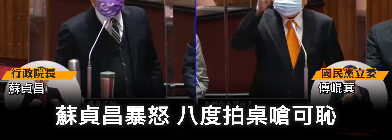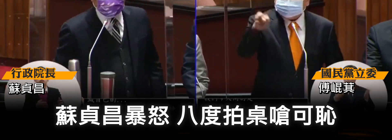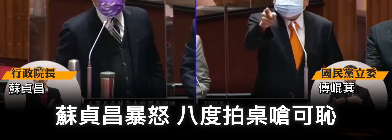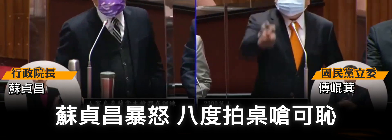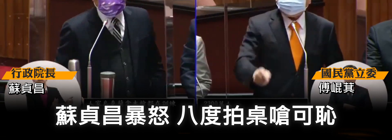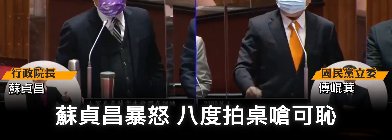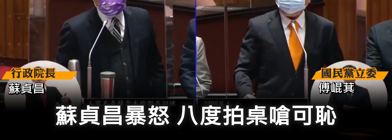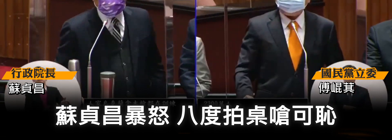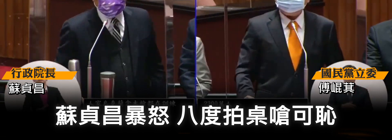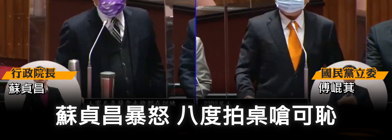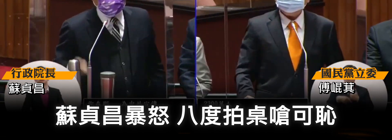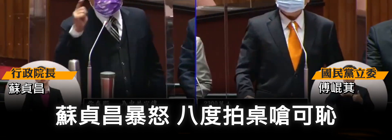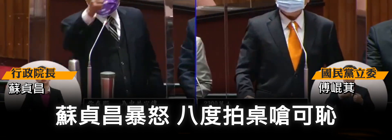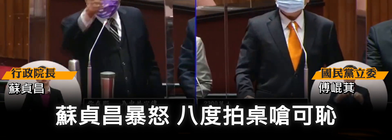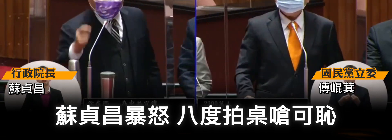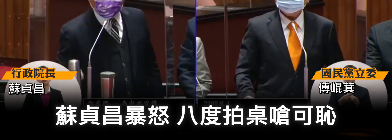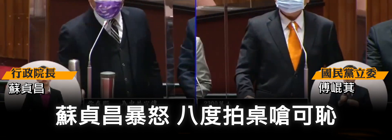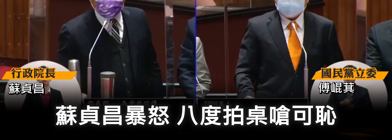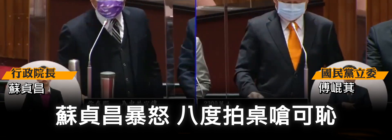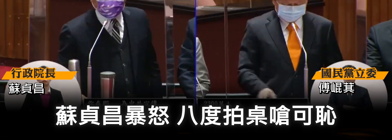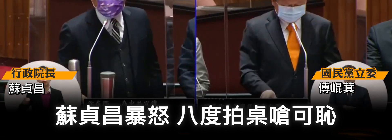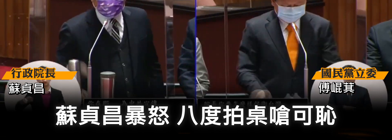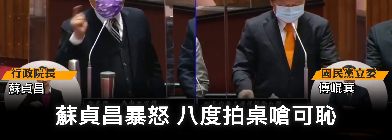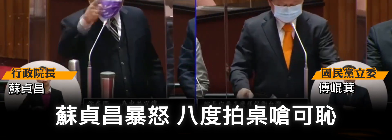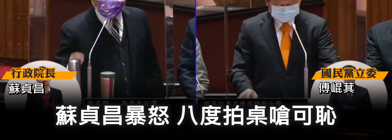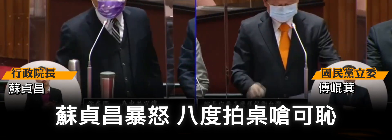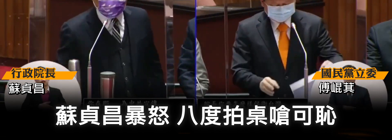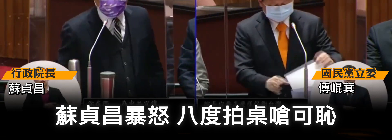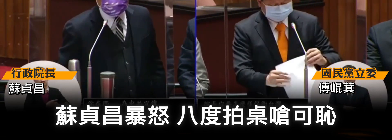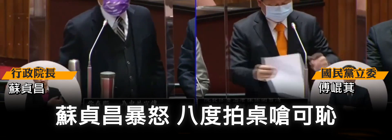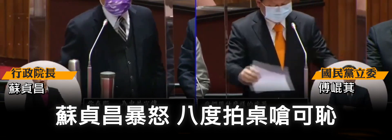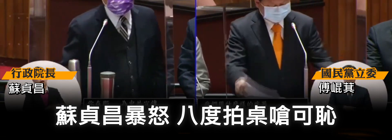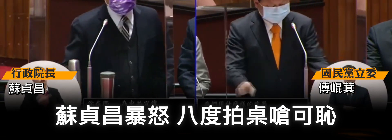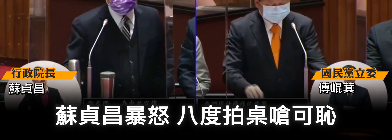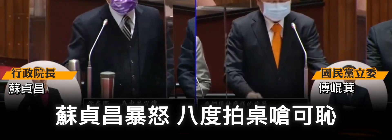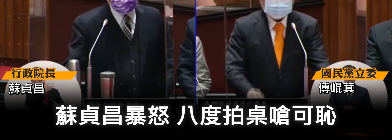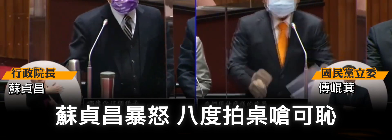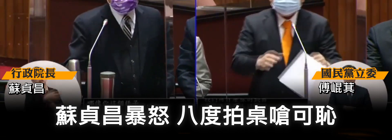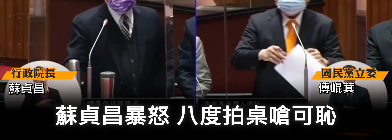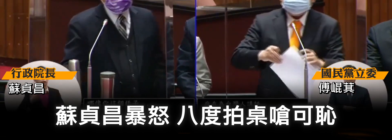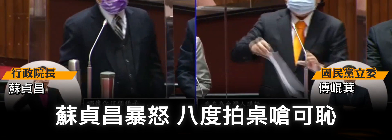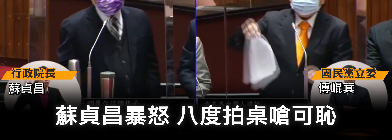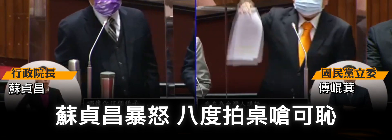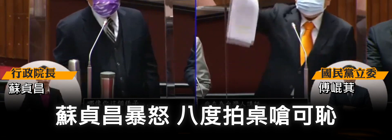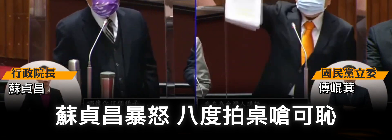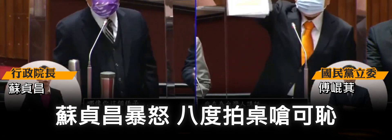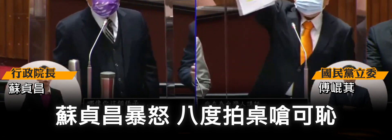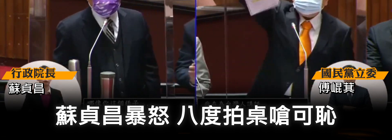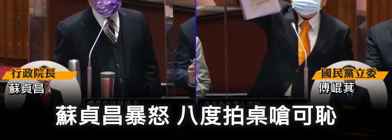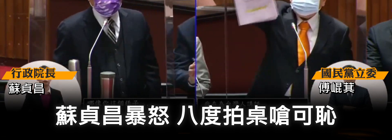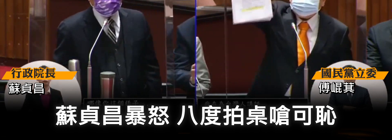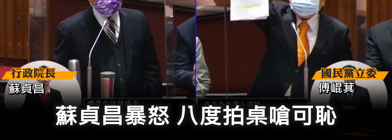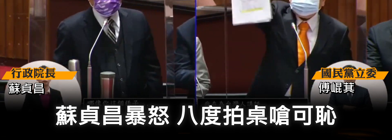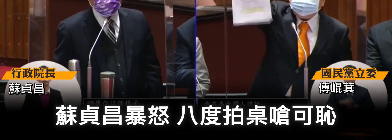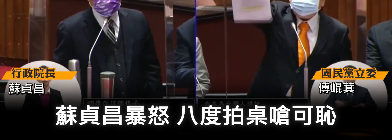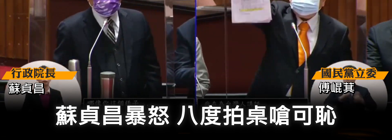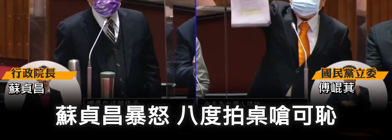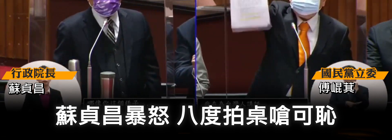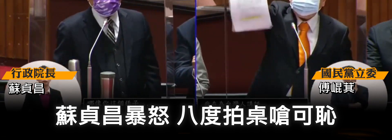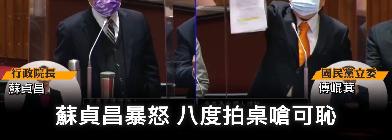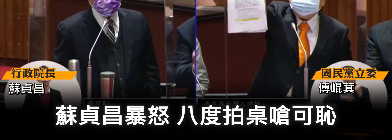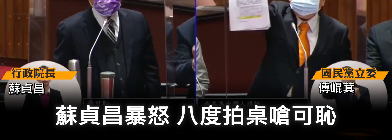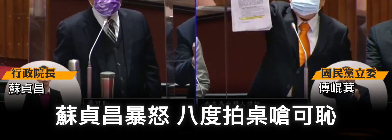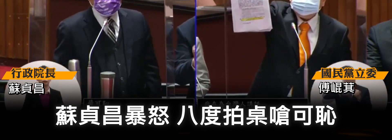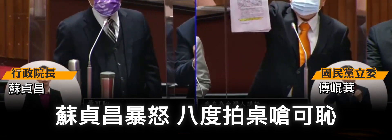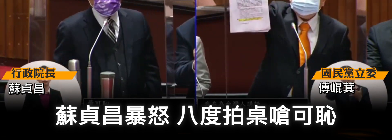耻！ 怎么保卫台湾？ 你这种投降主义最可耻。 好，我们大家理性讨论。 我们的基本党纲